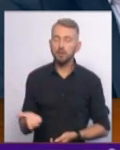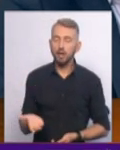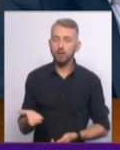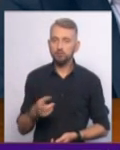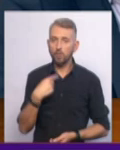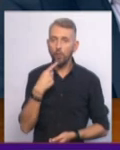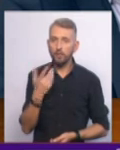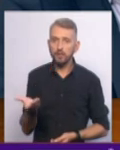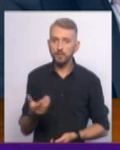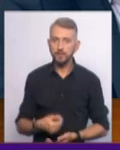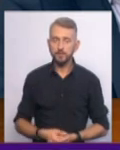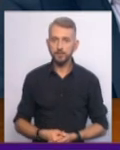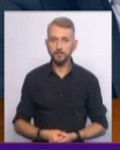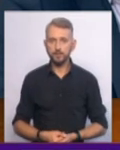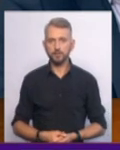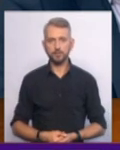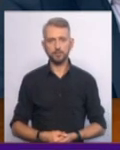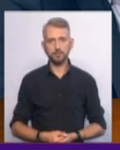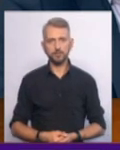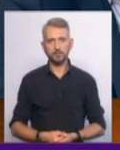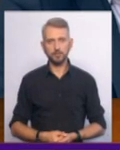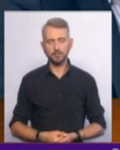вже в прямому ефірі.